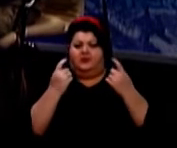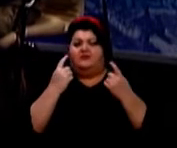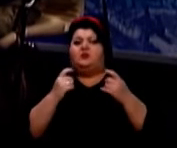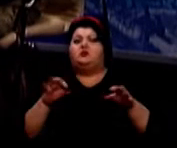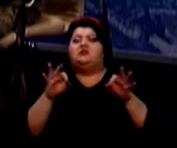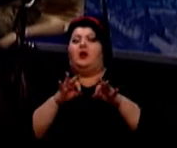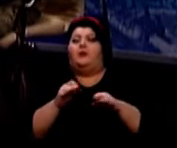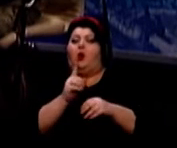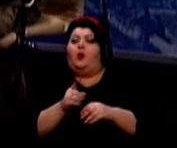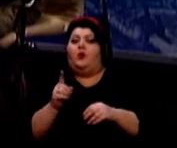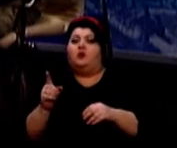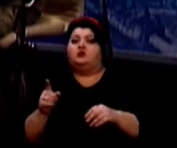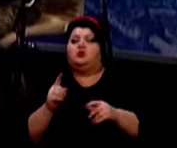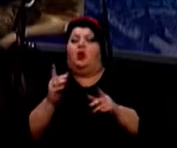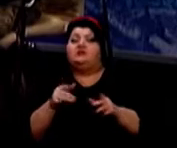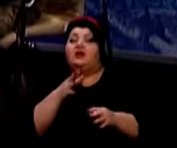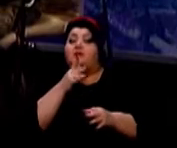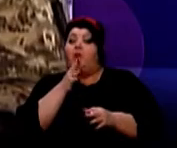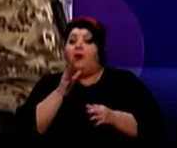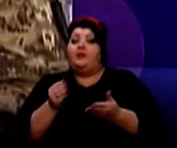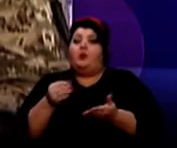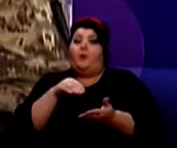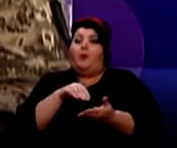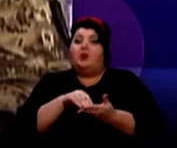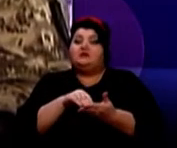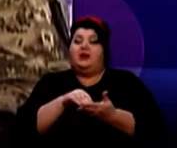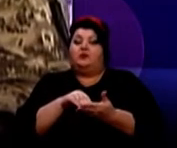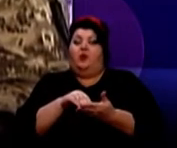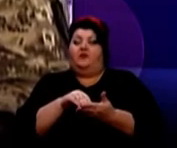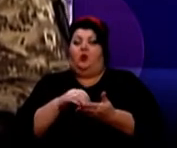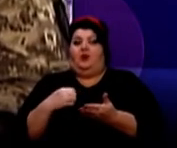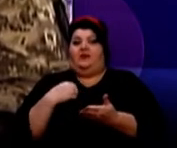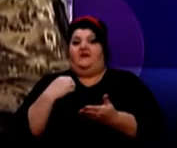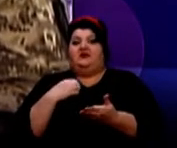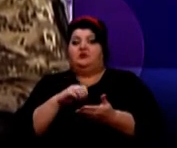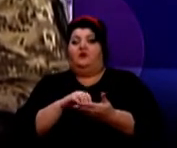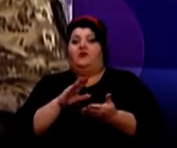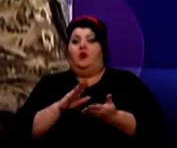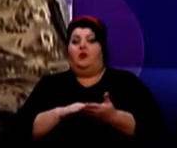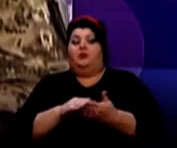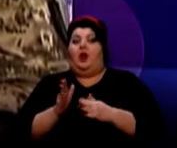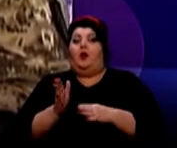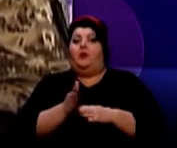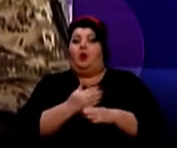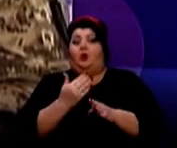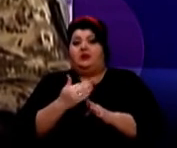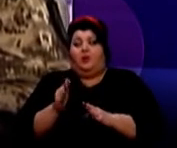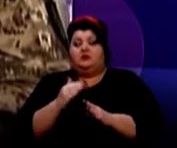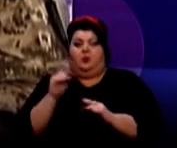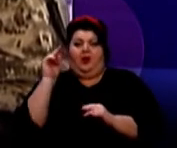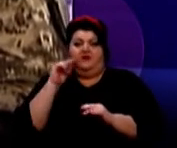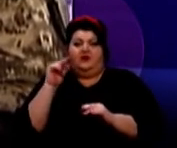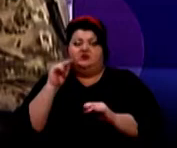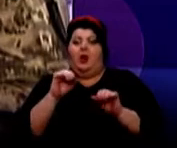призову. Ще з моменту постановки на військовий облік, 17 років, проходить поступове вивчення